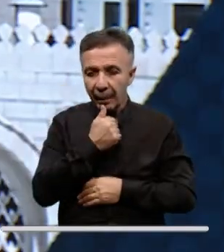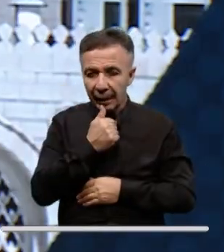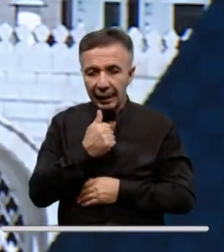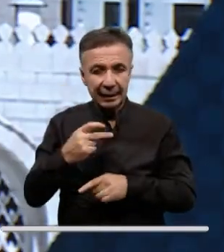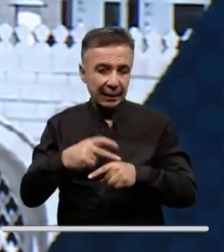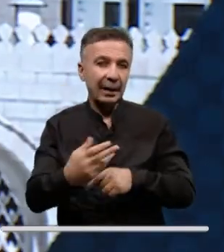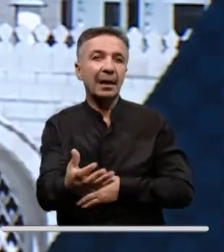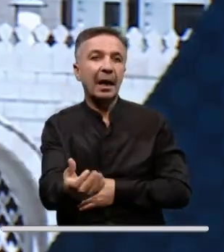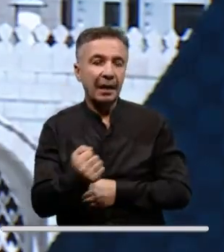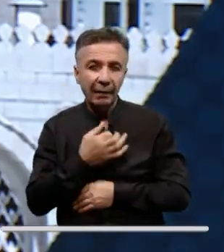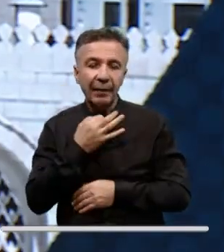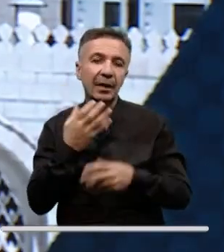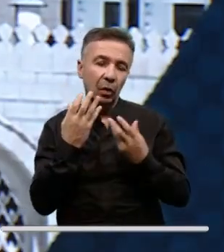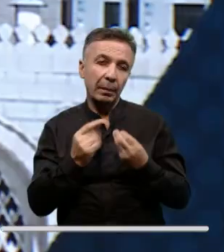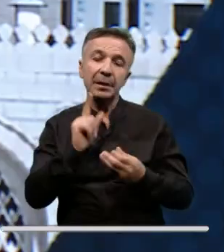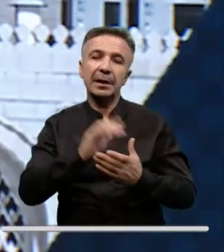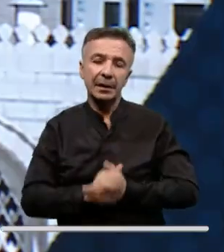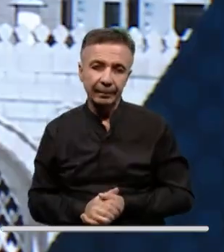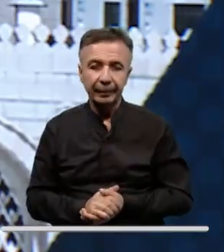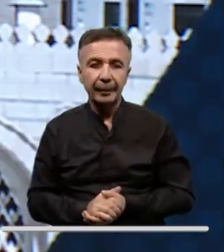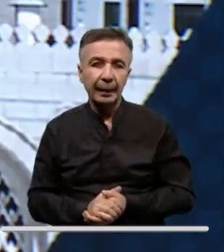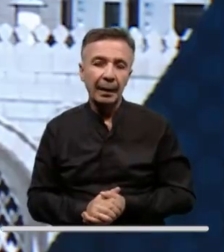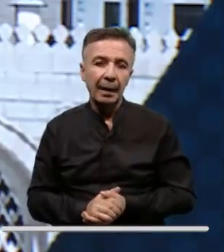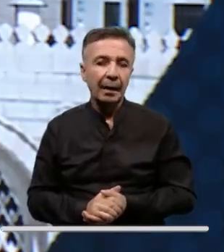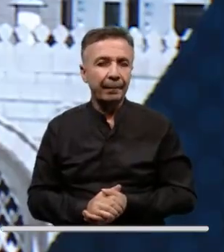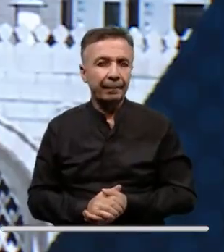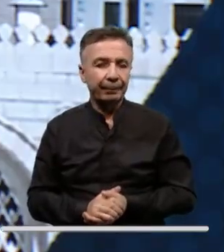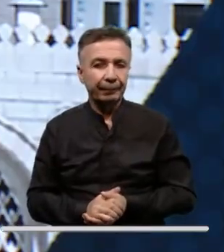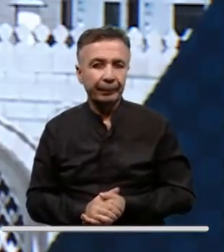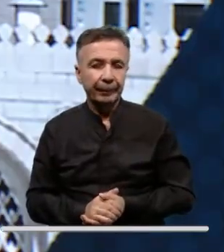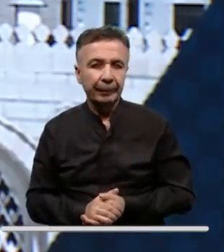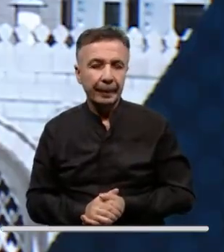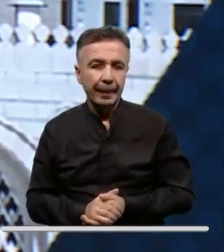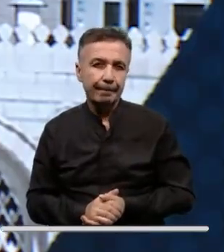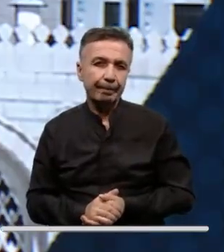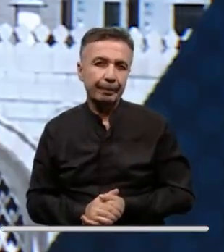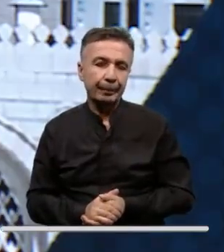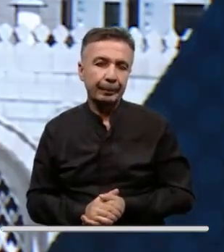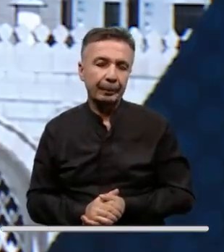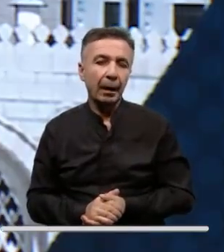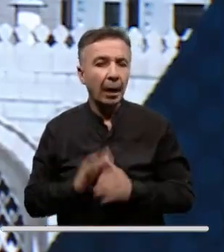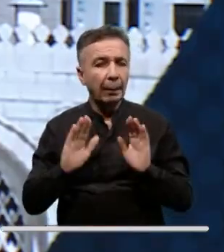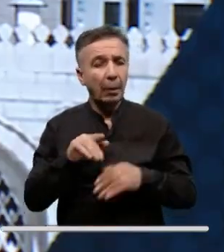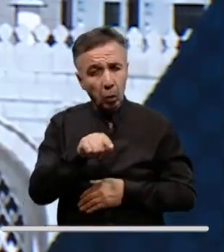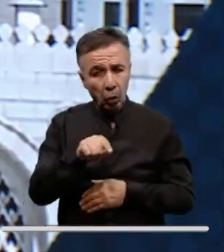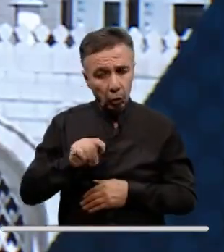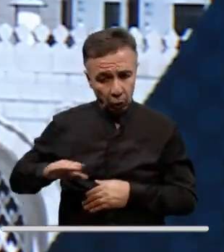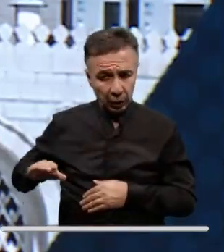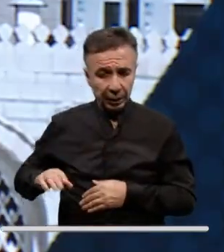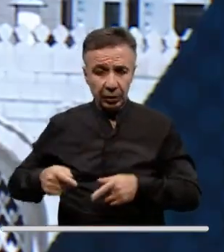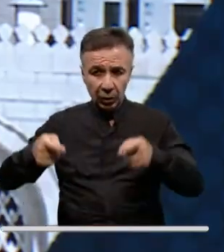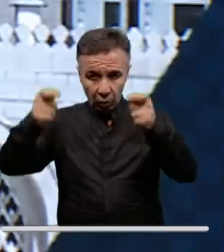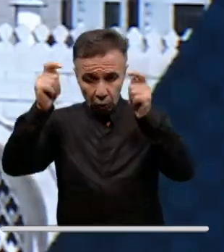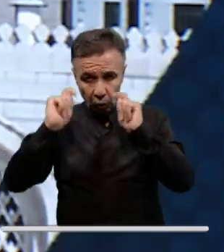alabilecek şekilde fakir olmaları yani ihtiyaçlı olmaları gerekir Ama bu çocuklarımız Blu